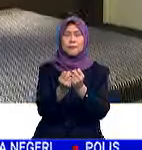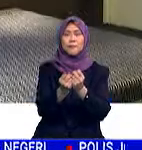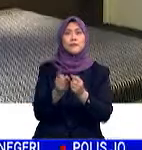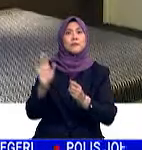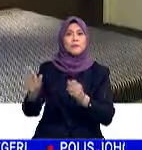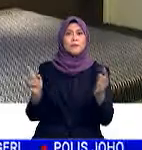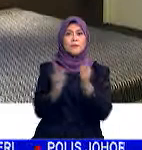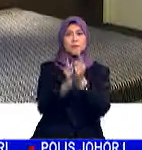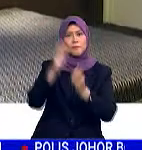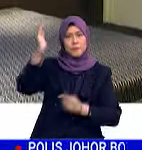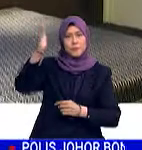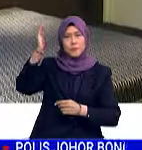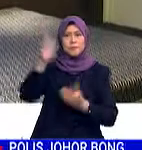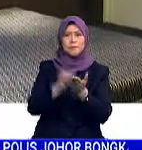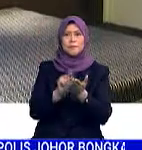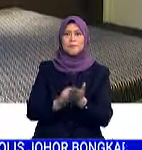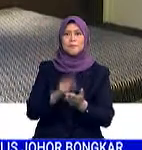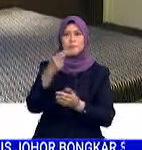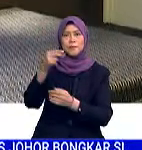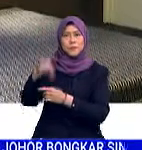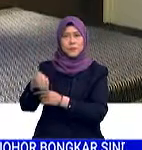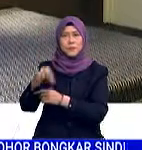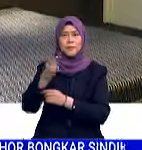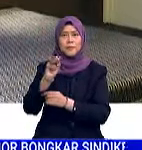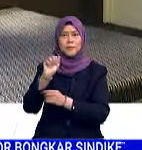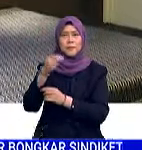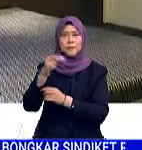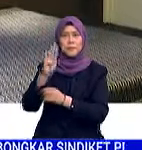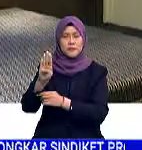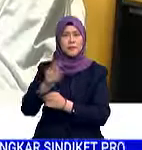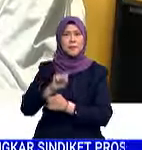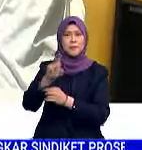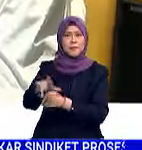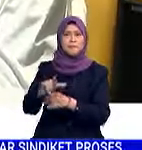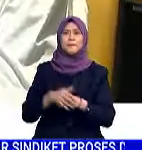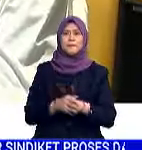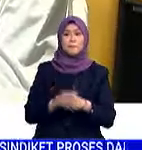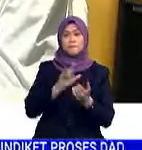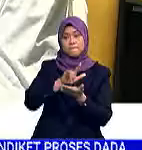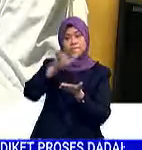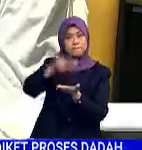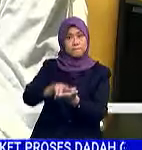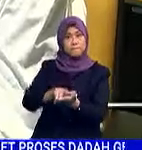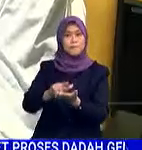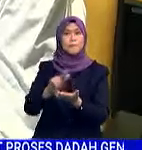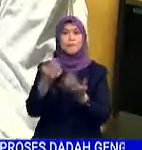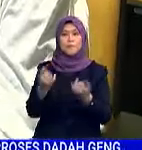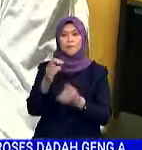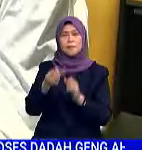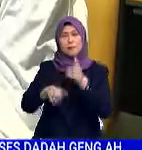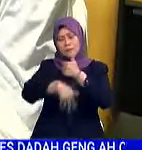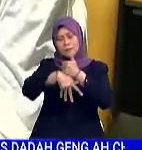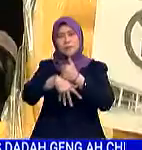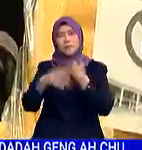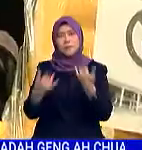ditemui pada sesi taklimat media di Ibu pejabat mahb Sepang k aeropolis merupakan anak Syarikat mahb yang